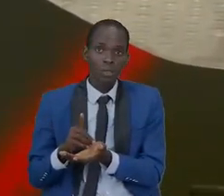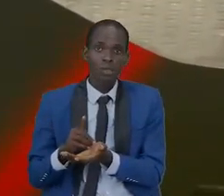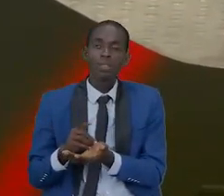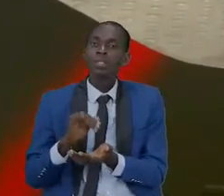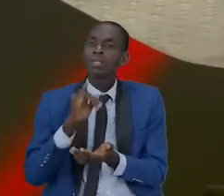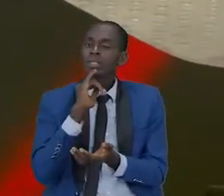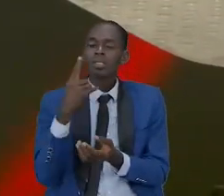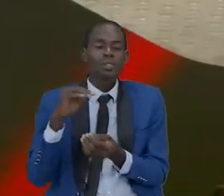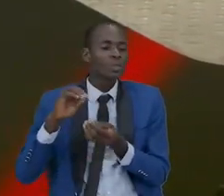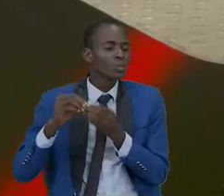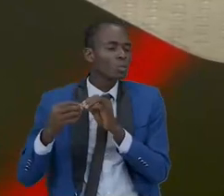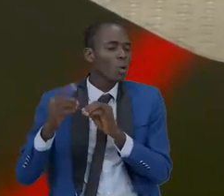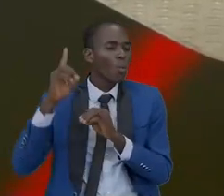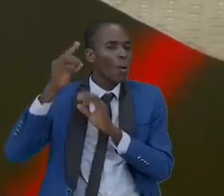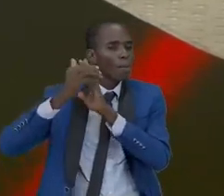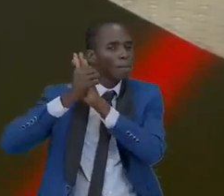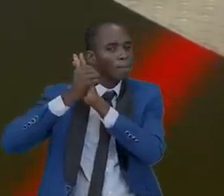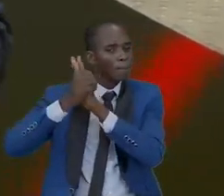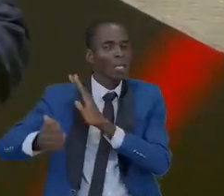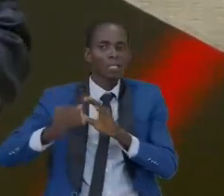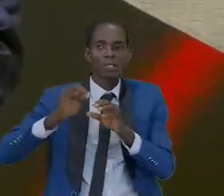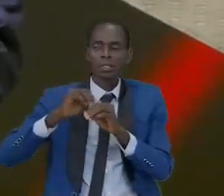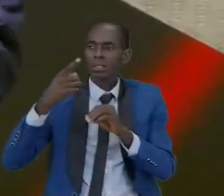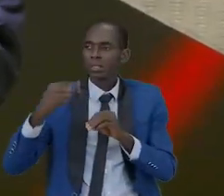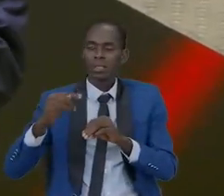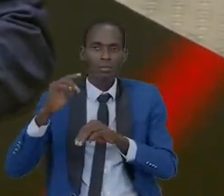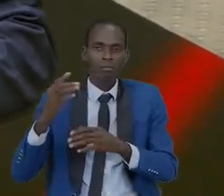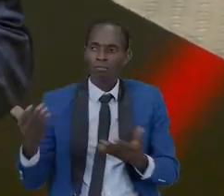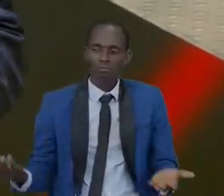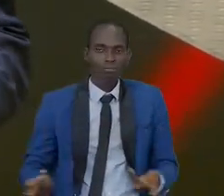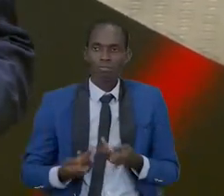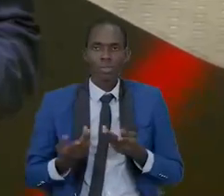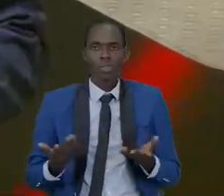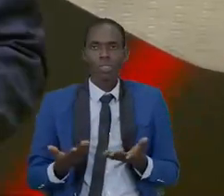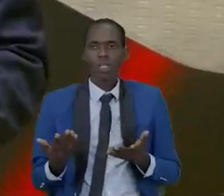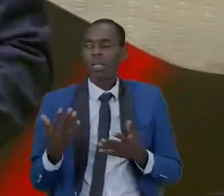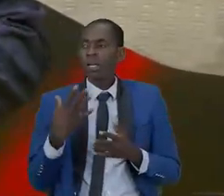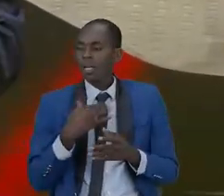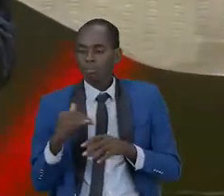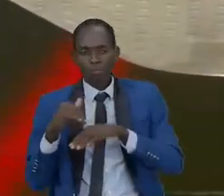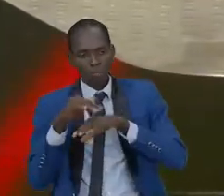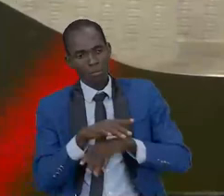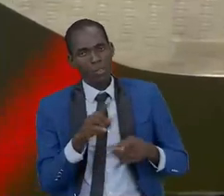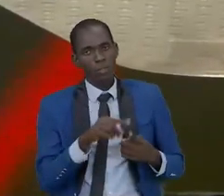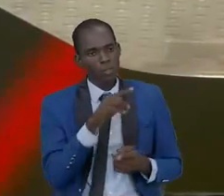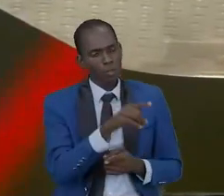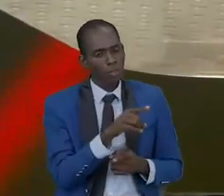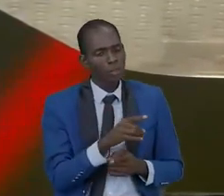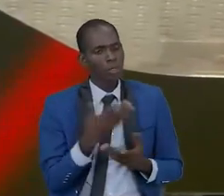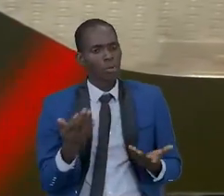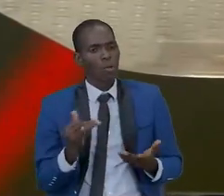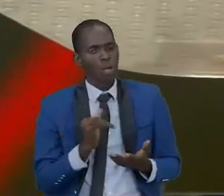l'espère numéro 1 dans le pays et l'envoie ce médecin excellent idée